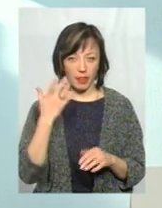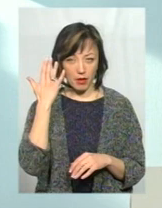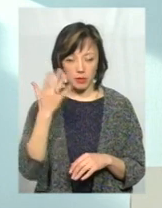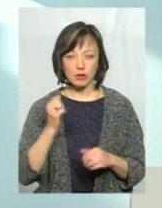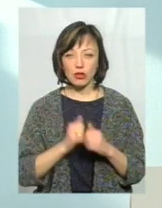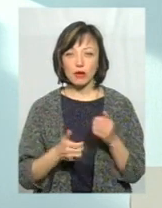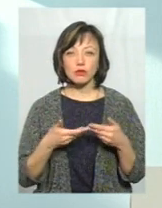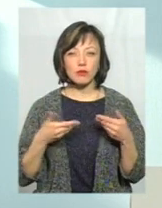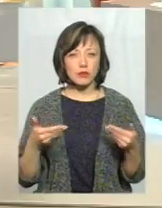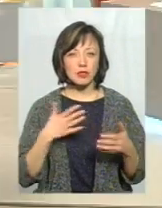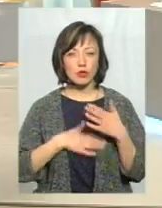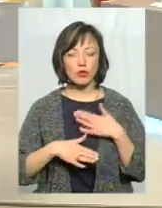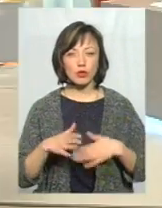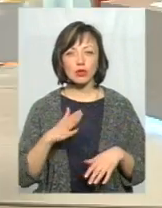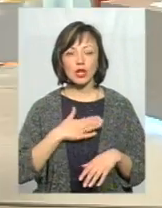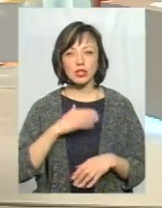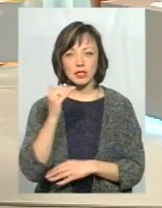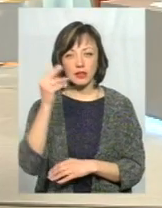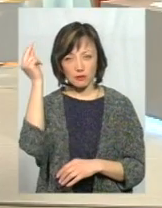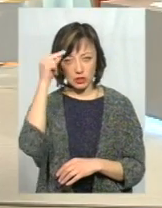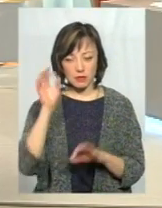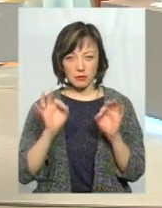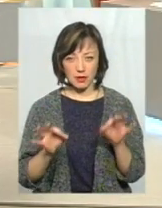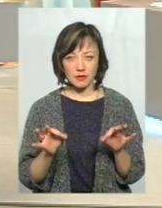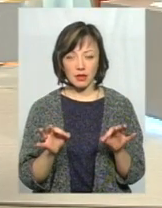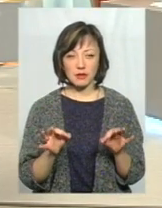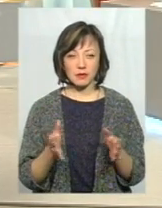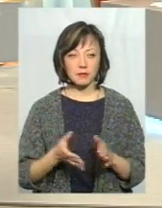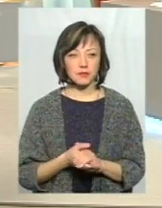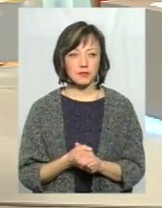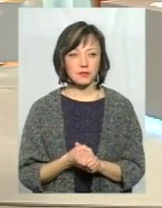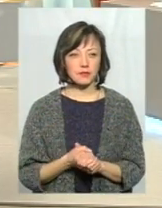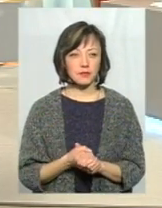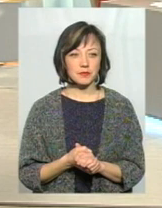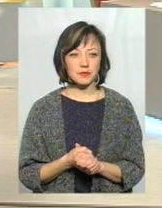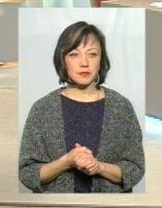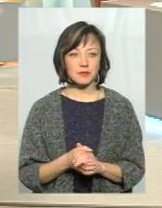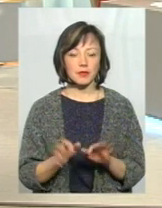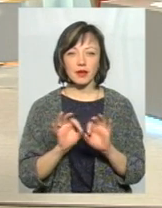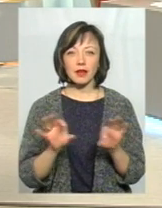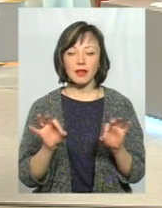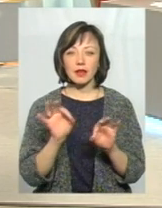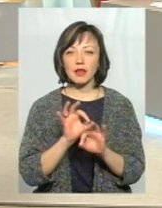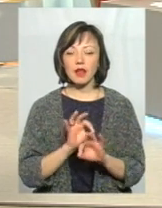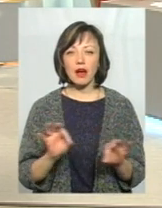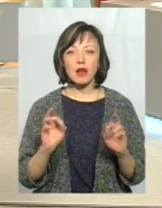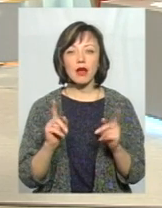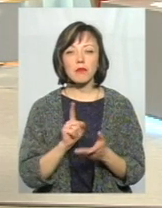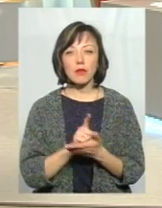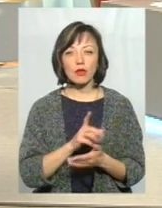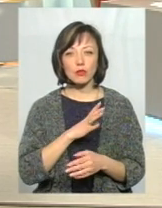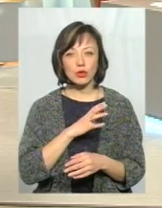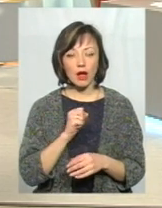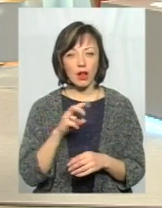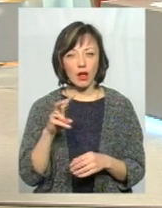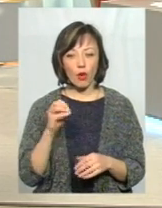дуже часто задоволені тим, що наша дитина вчиться, правда? Пані Лілія, але це ви описали таку більш ідеально, так, як би мало бути.